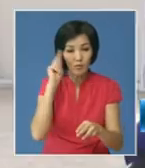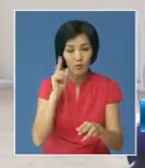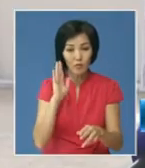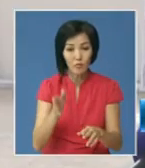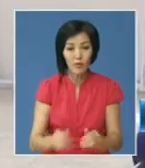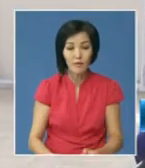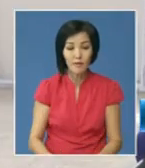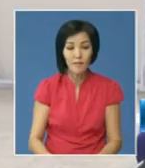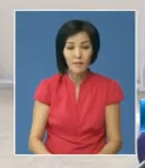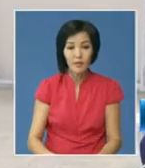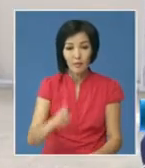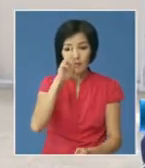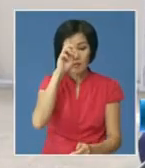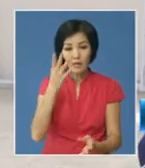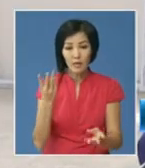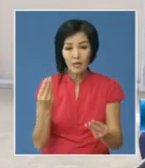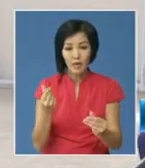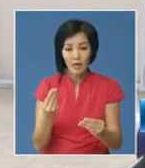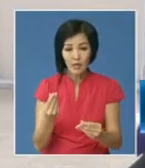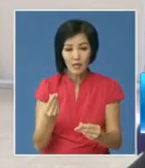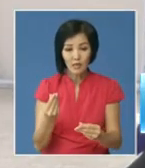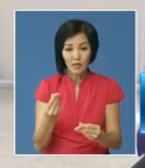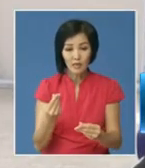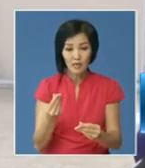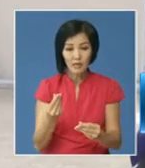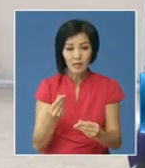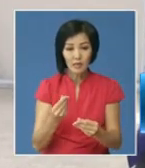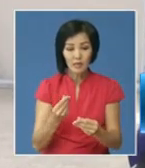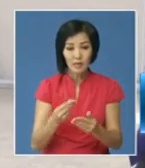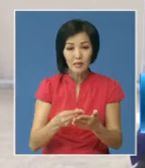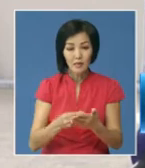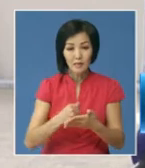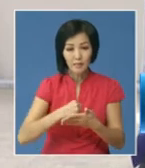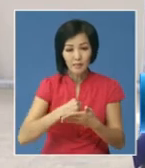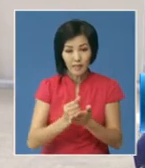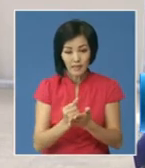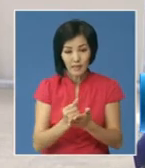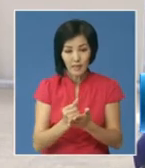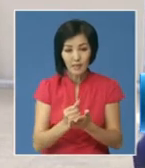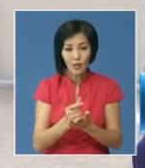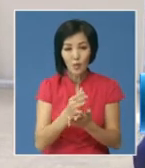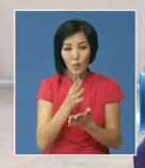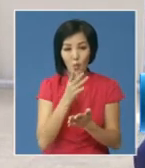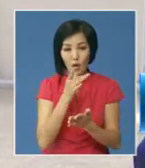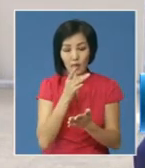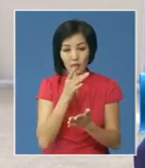болады. Мемлекеттік бюджеттің белгіленген нысандарда уақытында